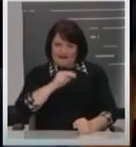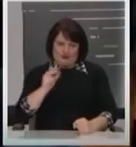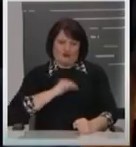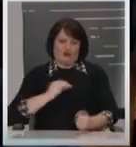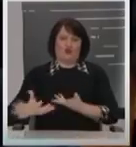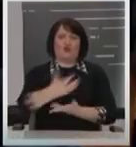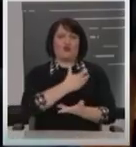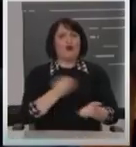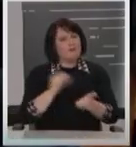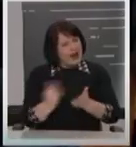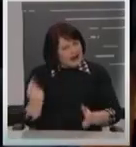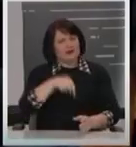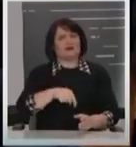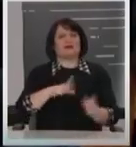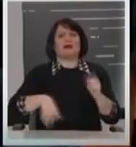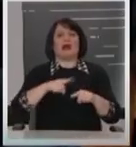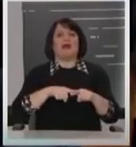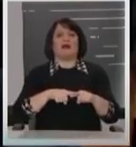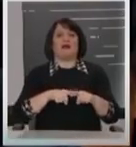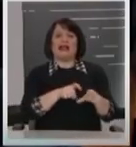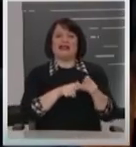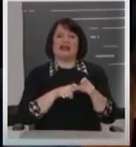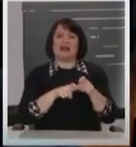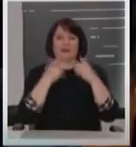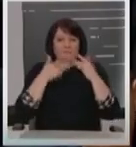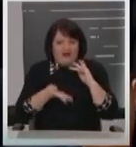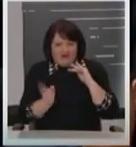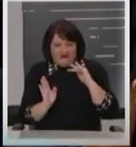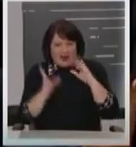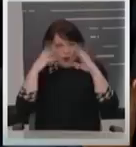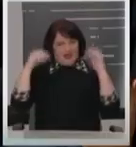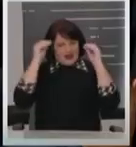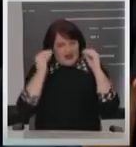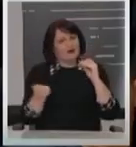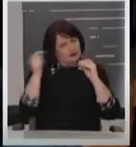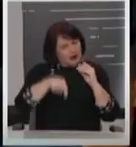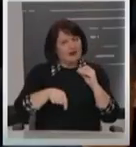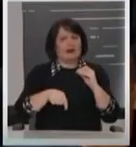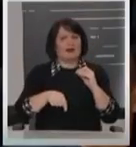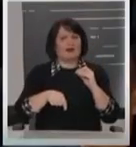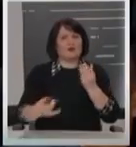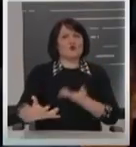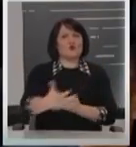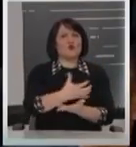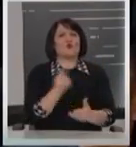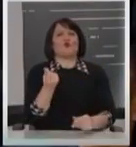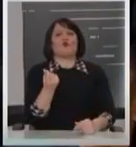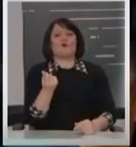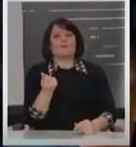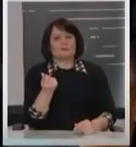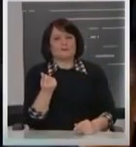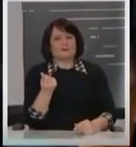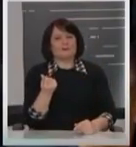πρόκειται να επιστρέψει στην Ελλάδα, ενώ είχε αποχωρήσει. Ο τζίρος, τα